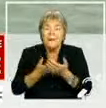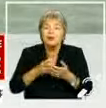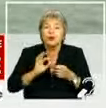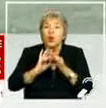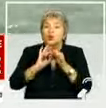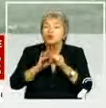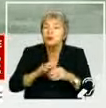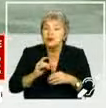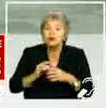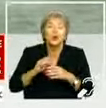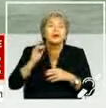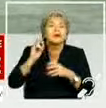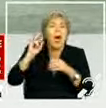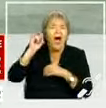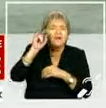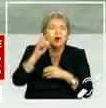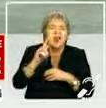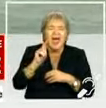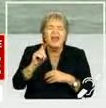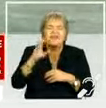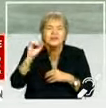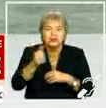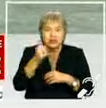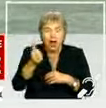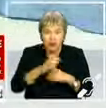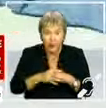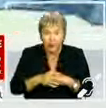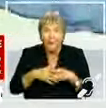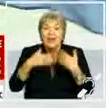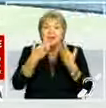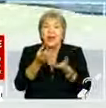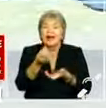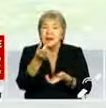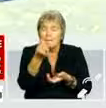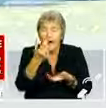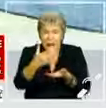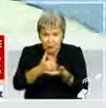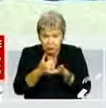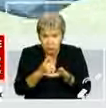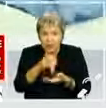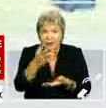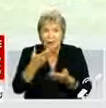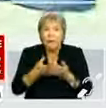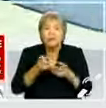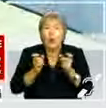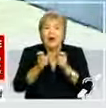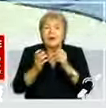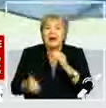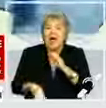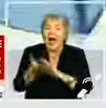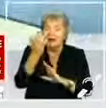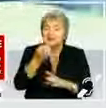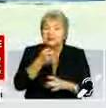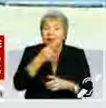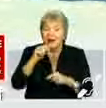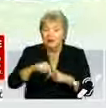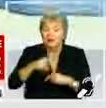pe aeronavele F-16. Alocarea bugetară pentru apărare a crescut din acest an